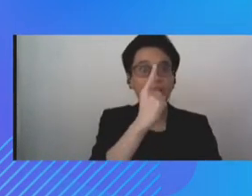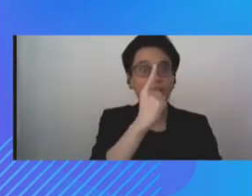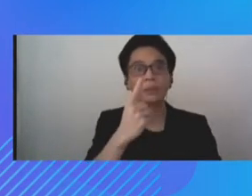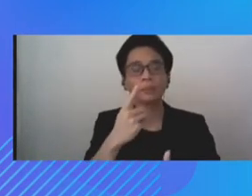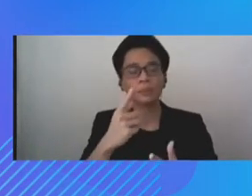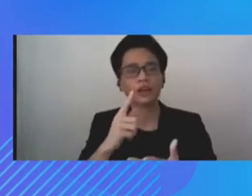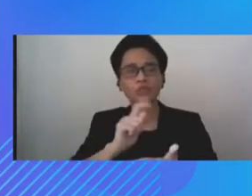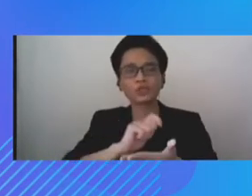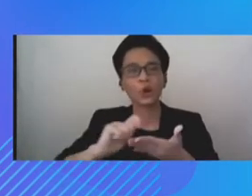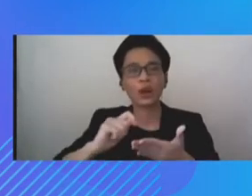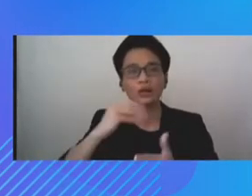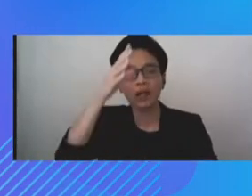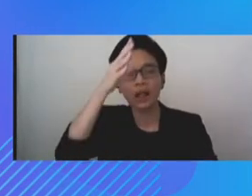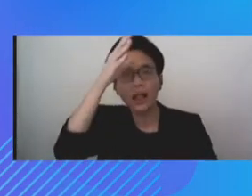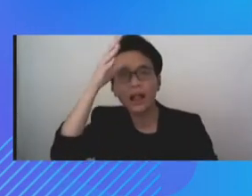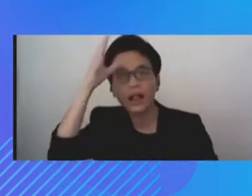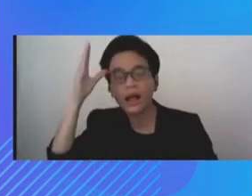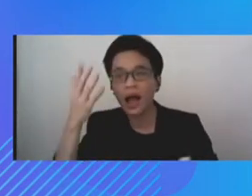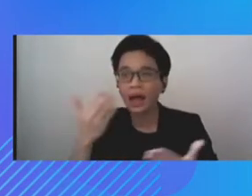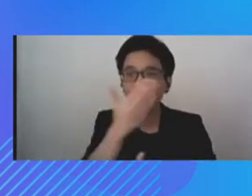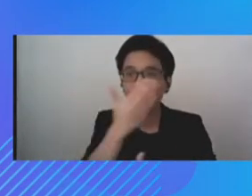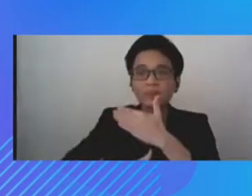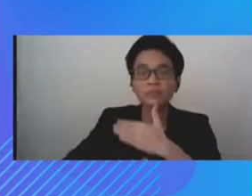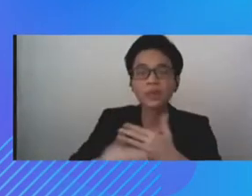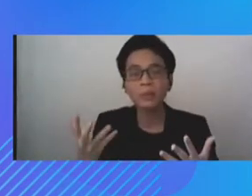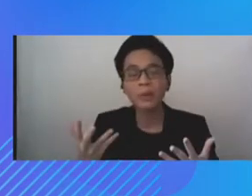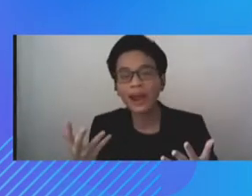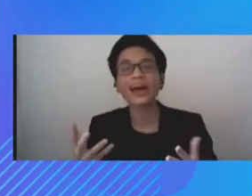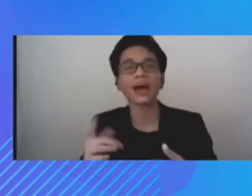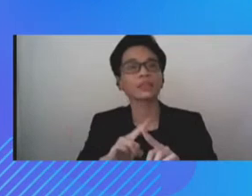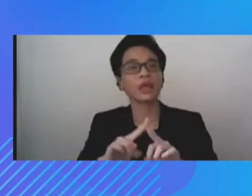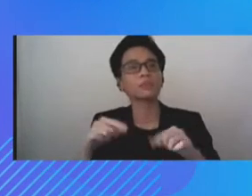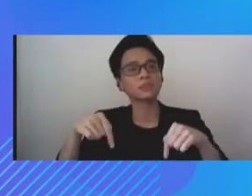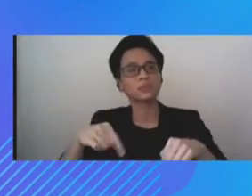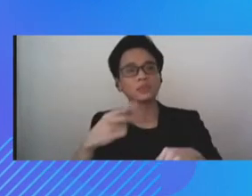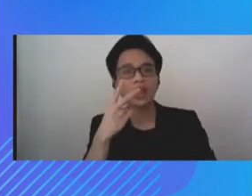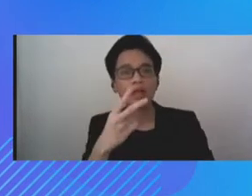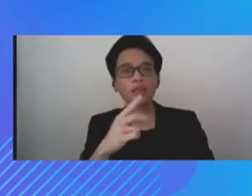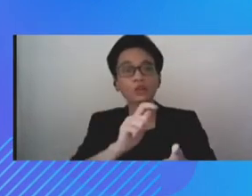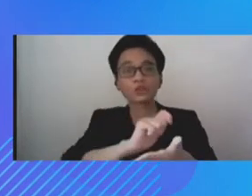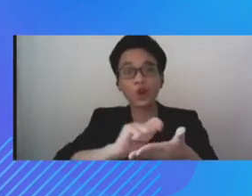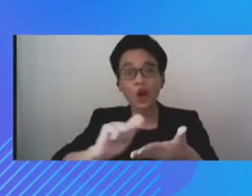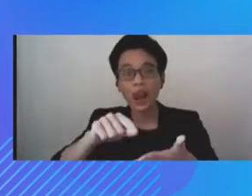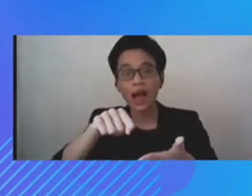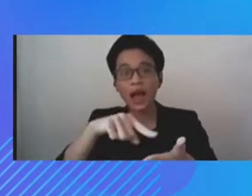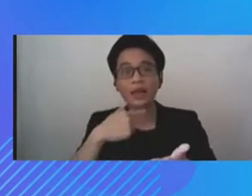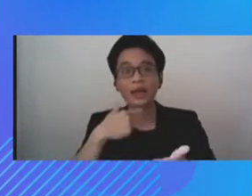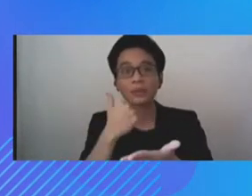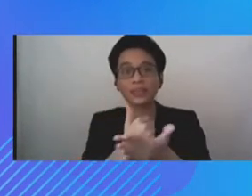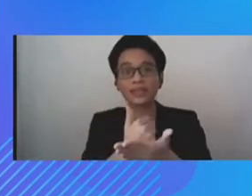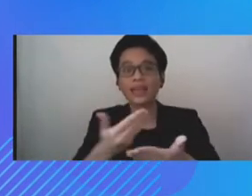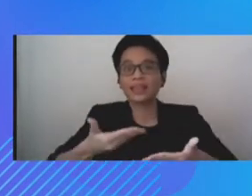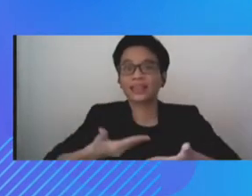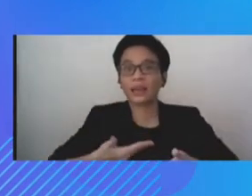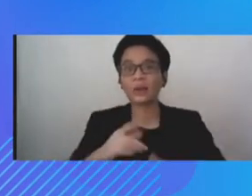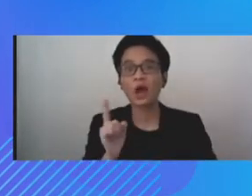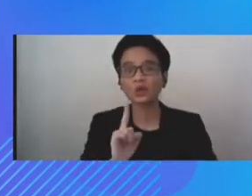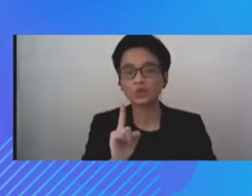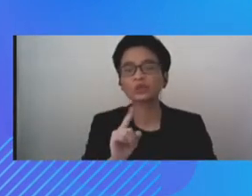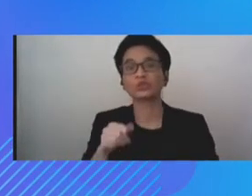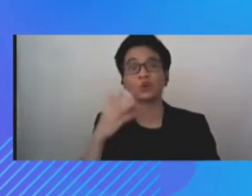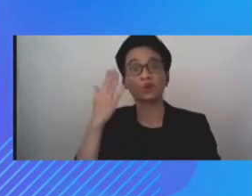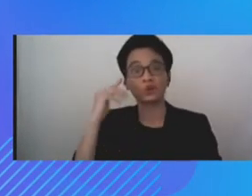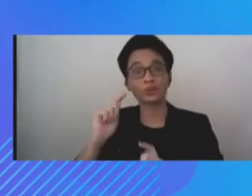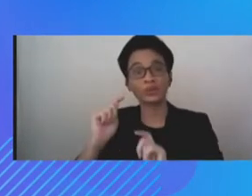tapi saya yang saya cari adalah sekolahnya mau menerima, karena dulu mau mencoba ke SLB kan tidak diterima karena anak